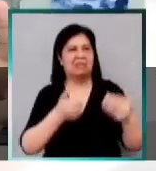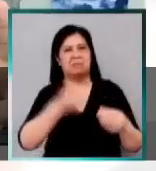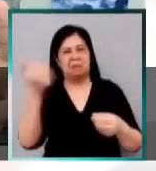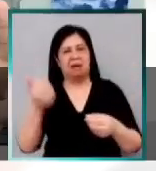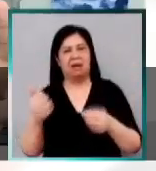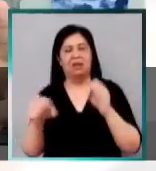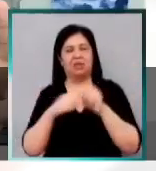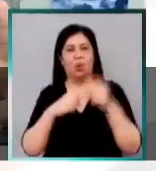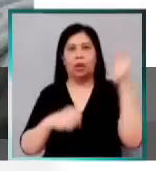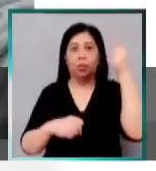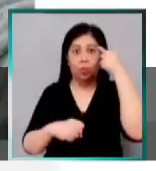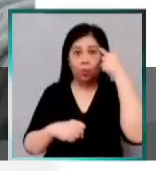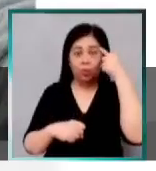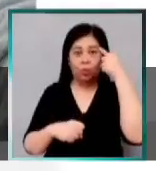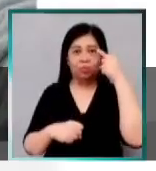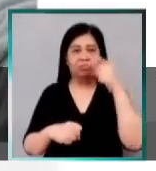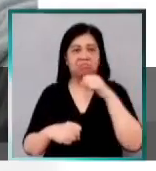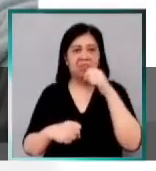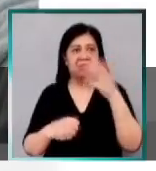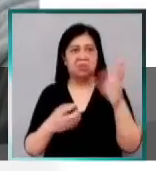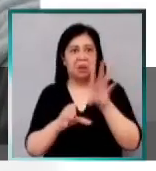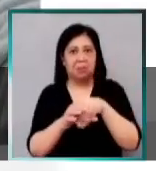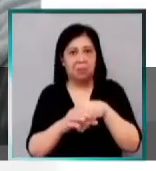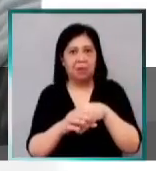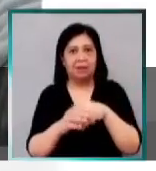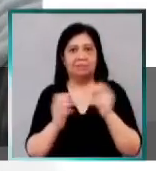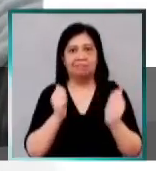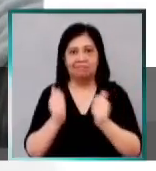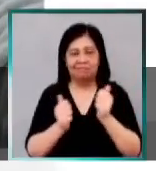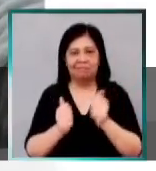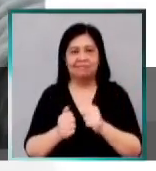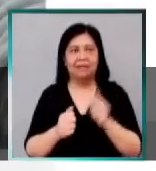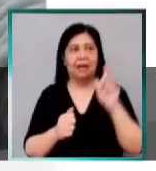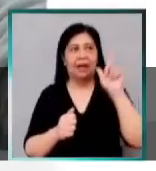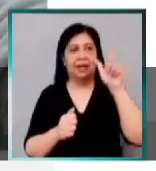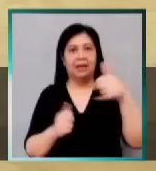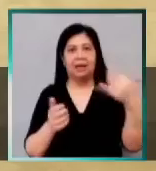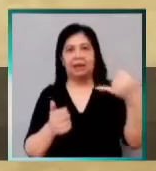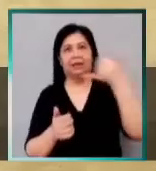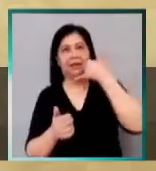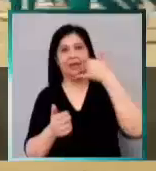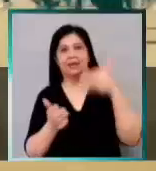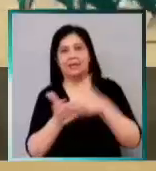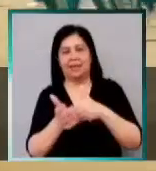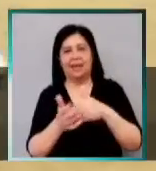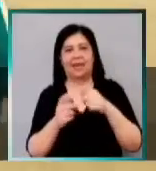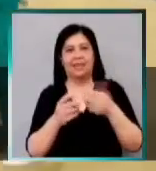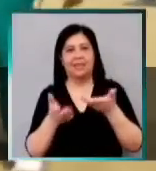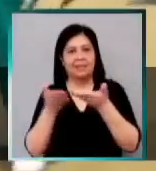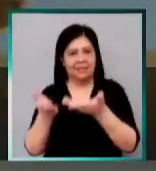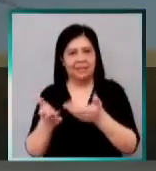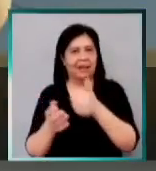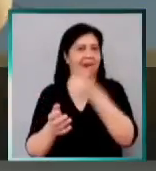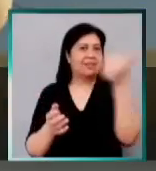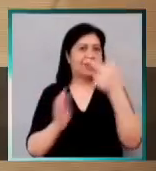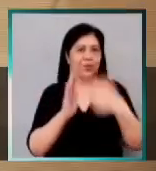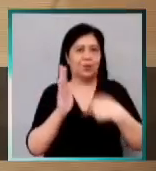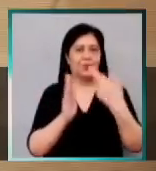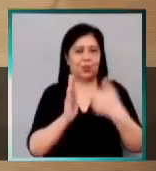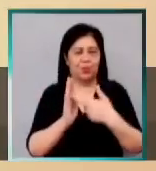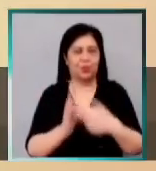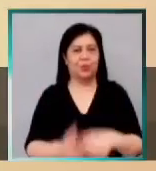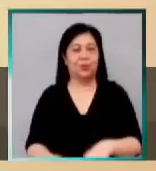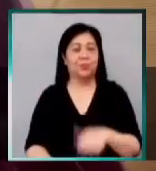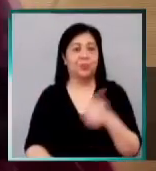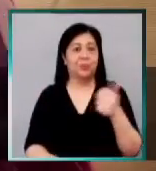niya hindi na siya mapapasama sa series. Hanggang sa tawagan siya ng production at alokin ng ibang role. Bukod sa